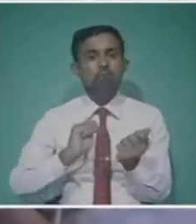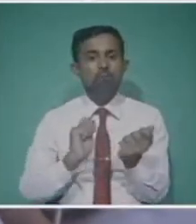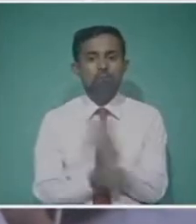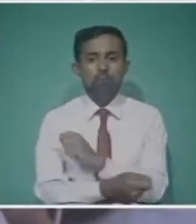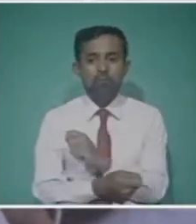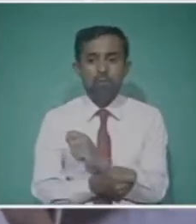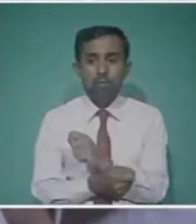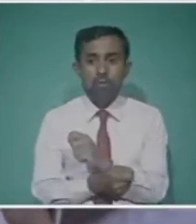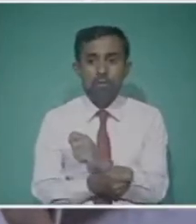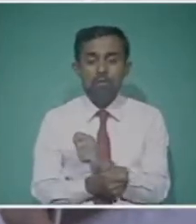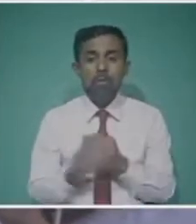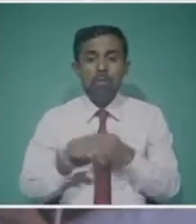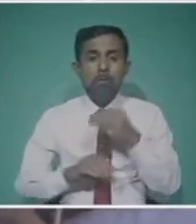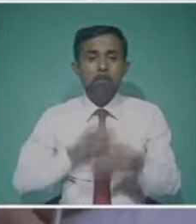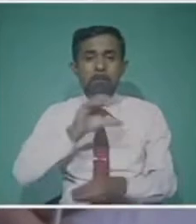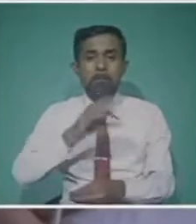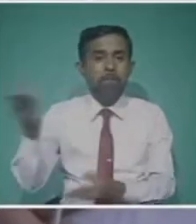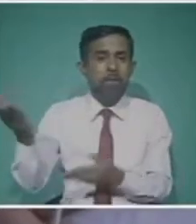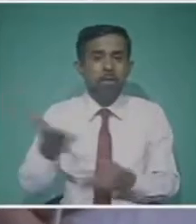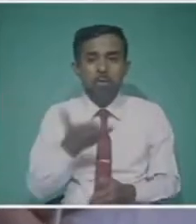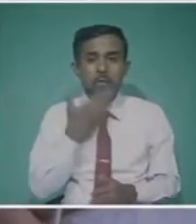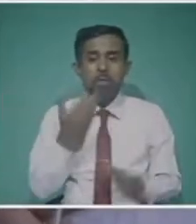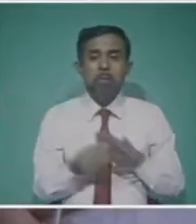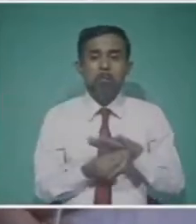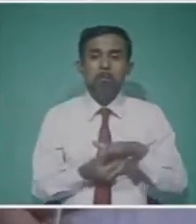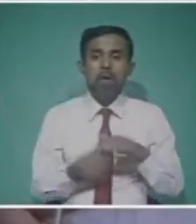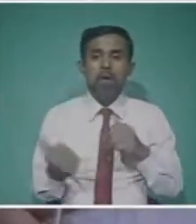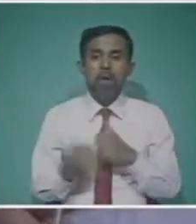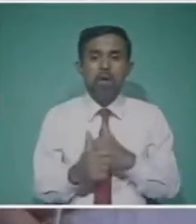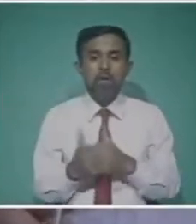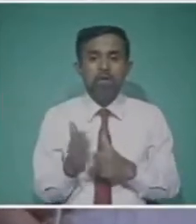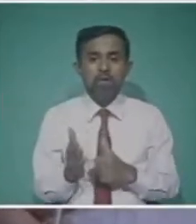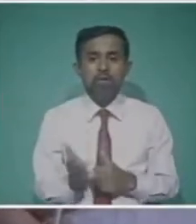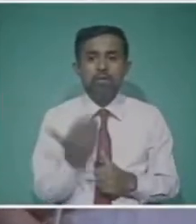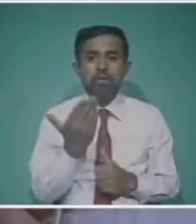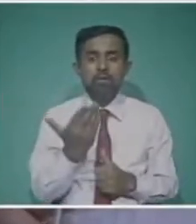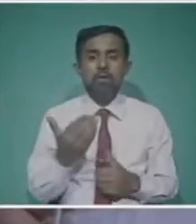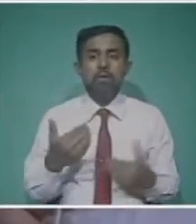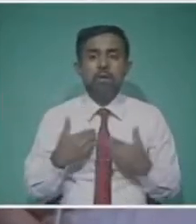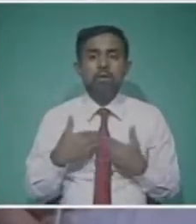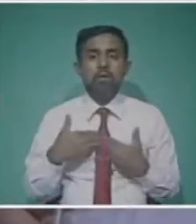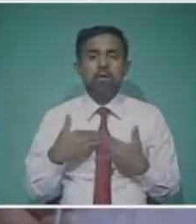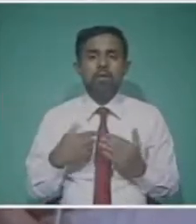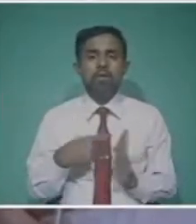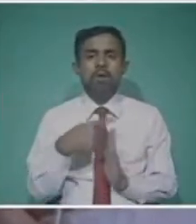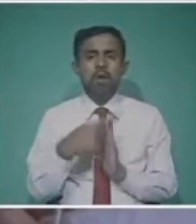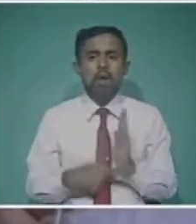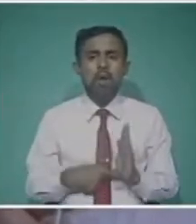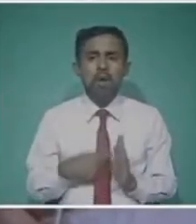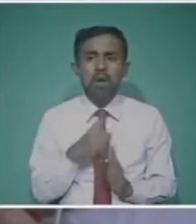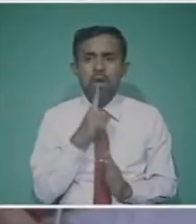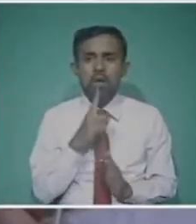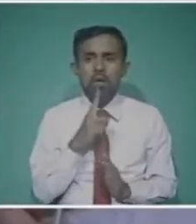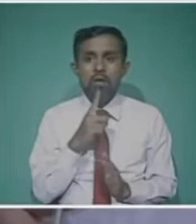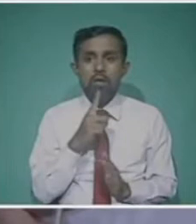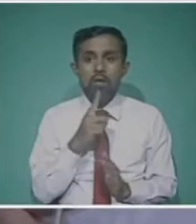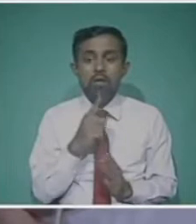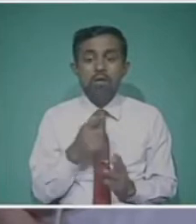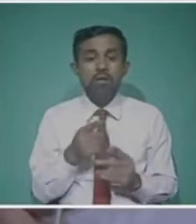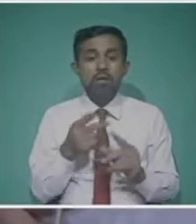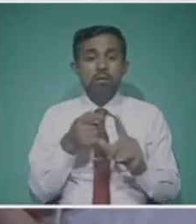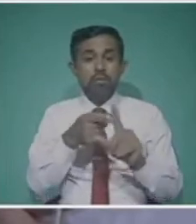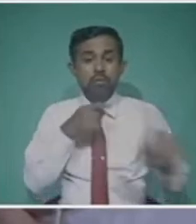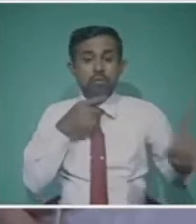ඒක ආයෝජකයන්ට එන්න පුළුවන් පරිසරය හදලා දීලා එතනට හැදුනේ. අද අපි ඉන්නේ හරියට අපි ලංකාව කියන්නේ ස්නයිපර්